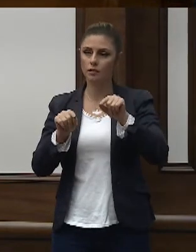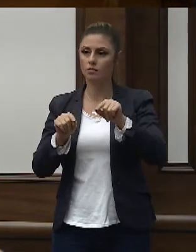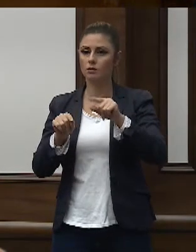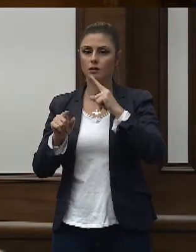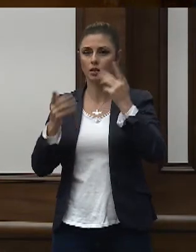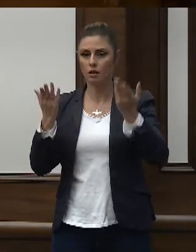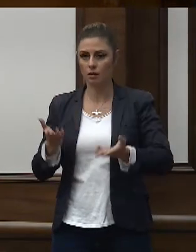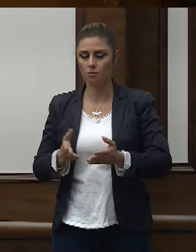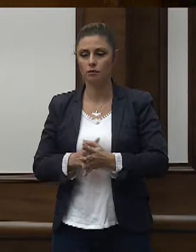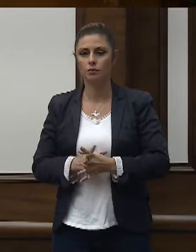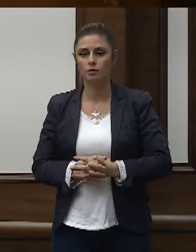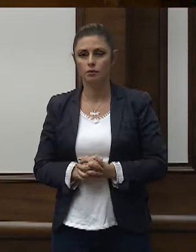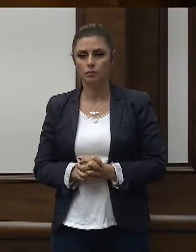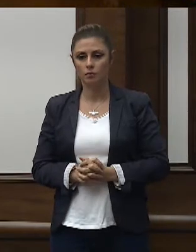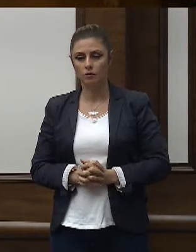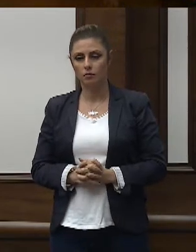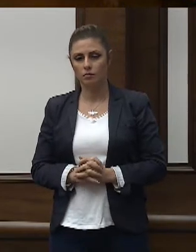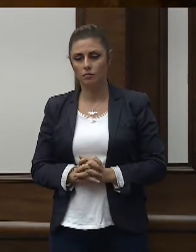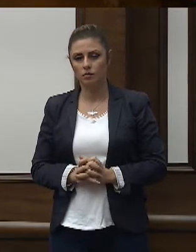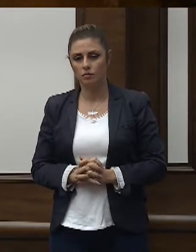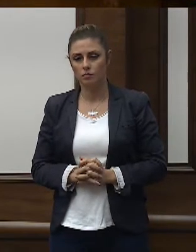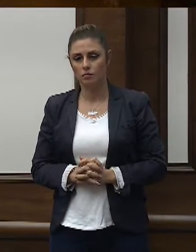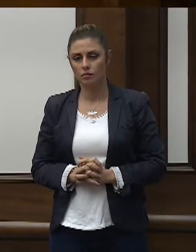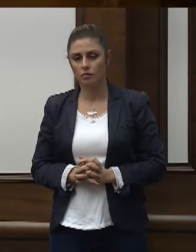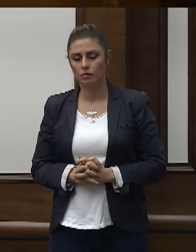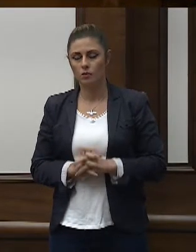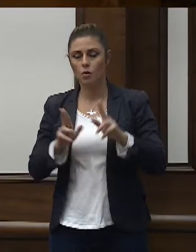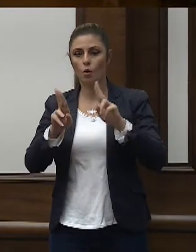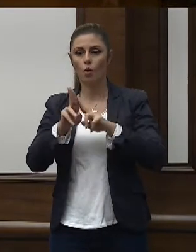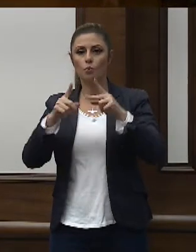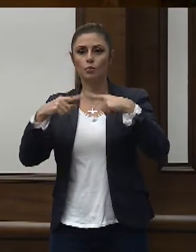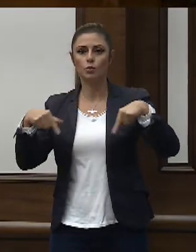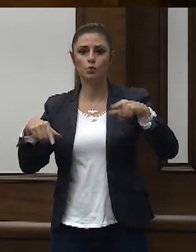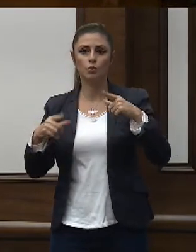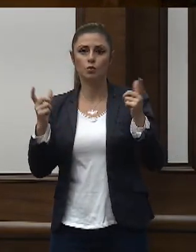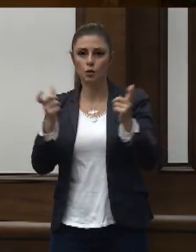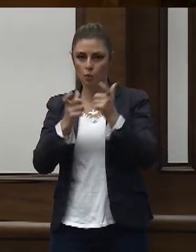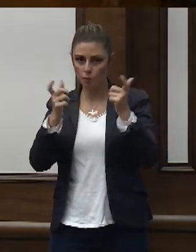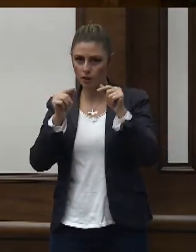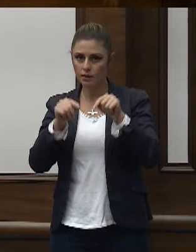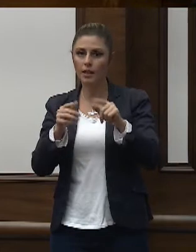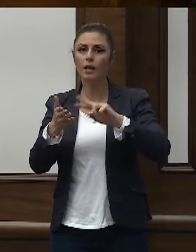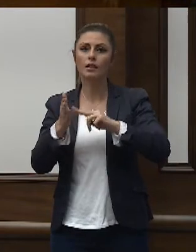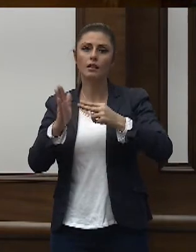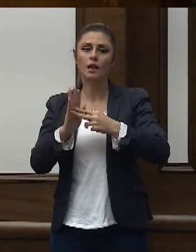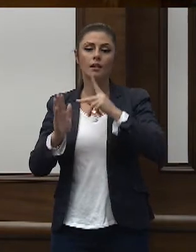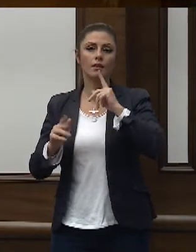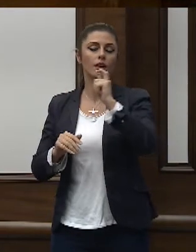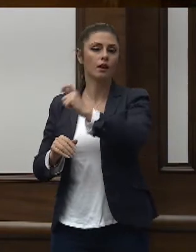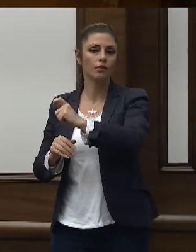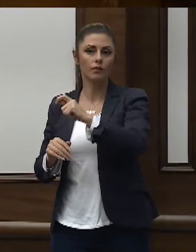Başkanım, bir husus arz edeyim efendim. Buyurun başkanım. Komisyon toplantımızda idarenin teklifi